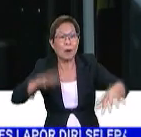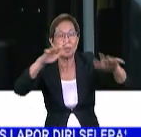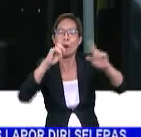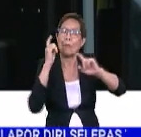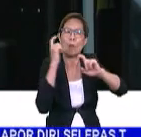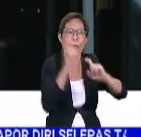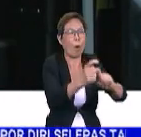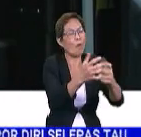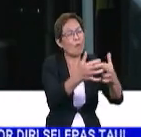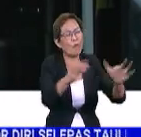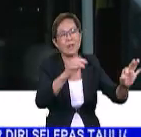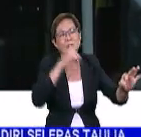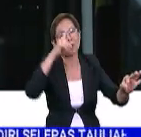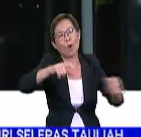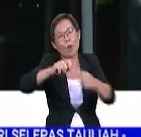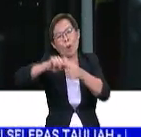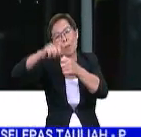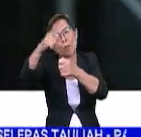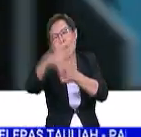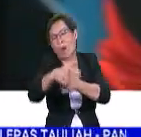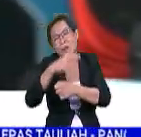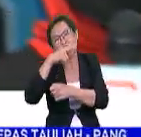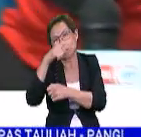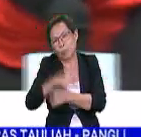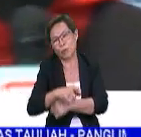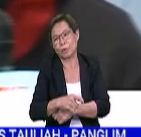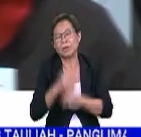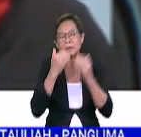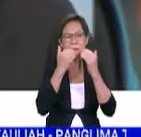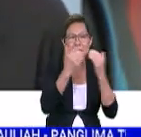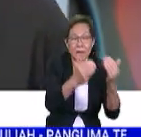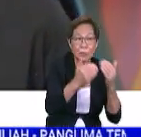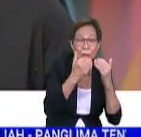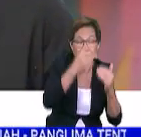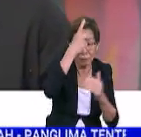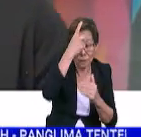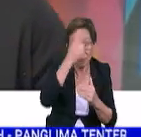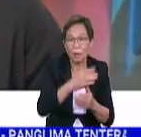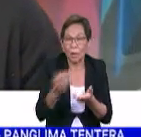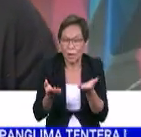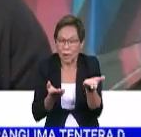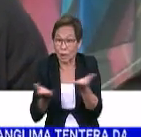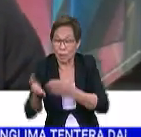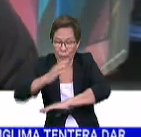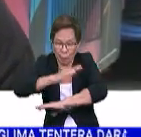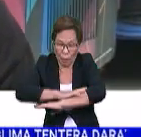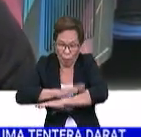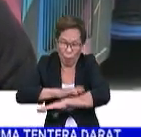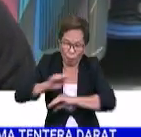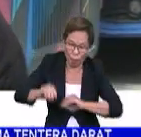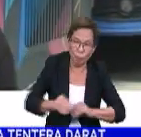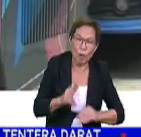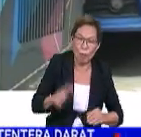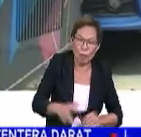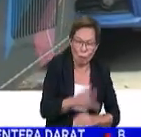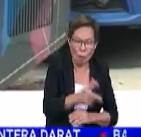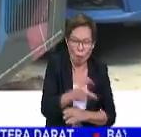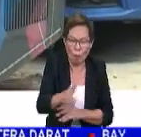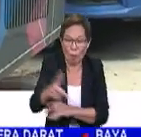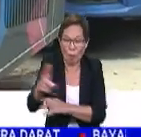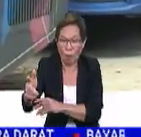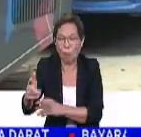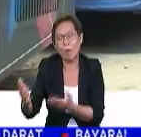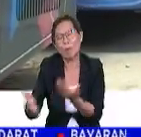tanpa sebarang bayaran. Baiklah, terima kasih Datuk. Dan dengan adanya perkhidmatan kaunter bergerak JPN ini dapat memudahkan penduduk